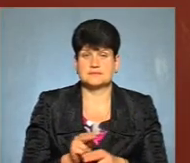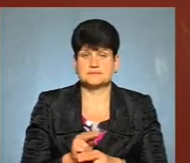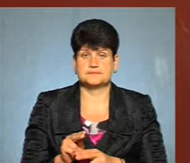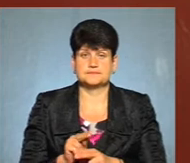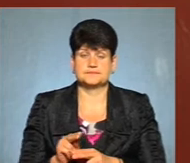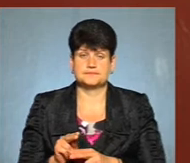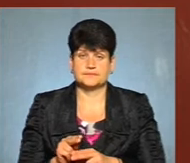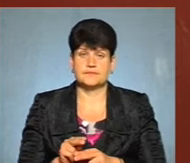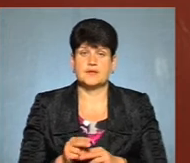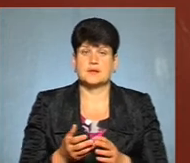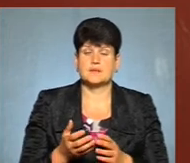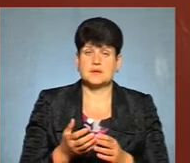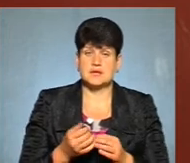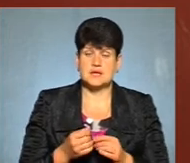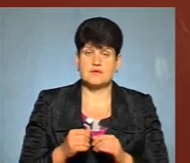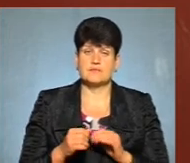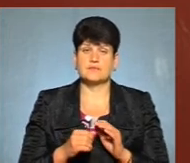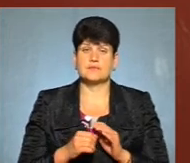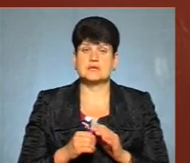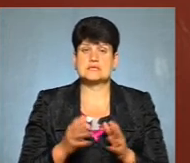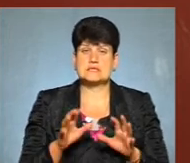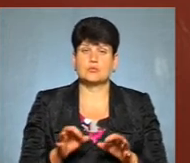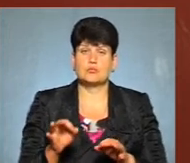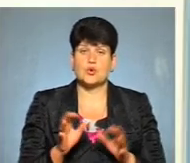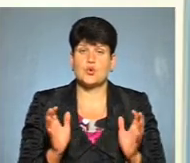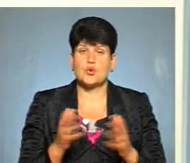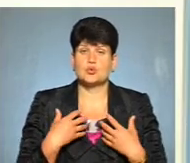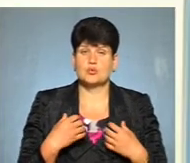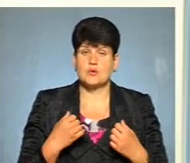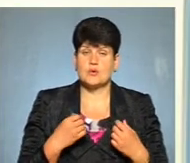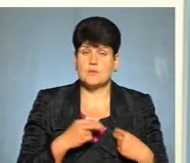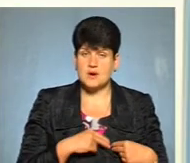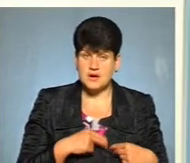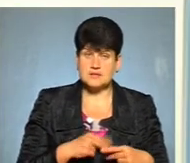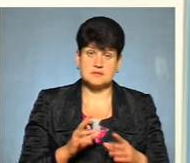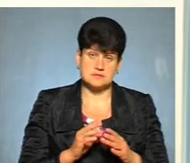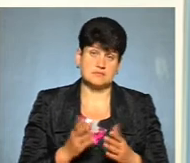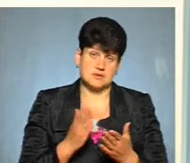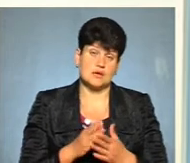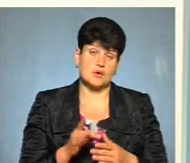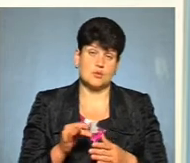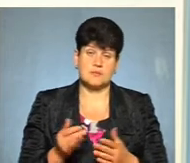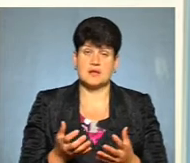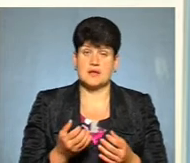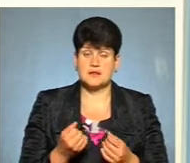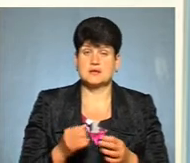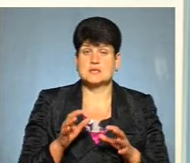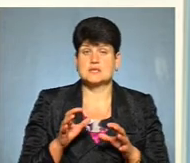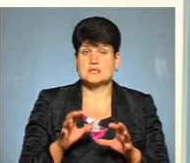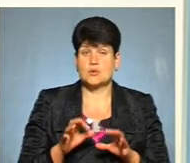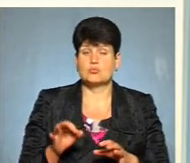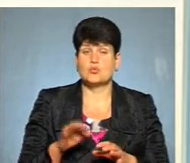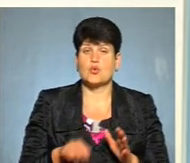От прийняв парламент закон про охорону праці. От вам розділ охорони праці. Парламент прийняв закон про відпустки, а вам закон